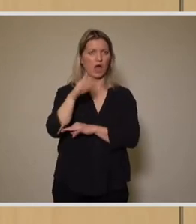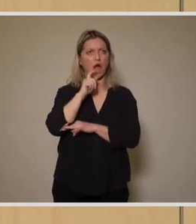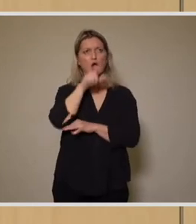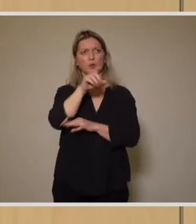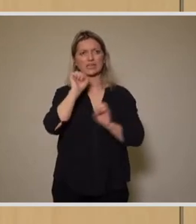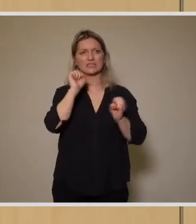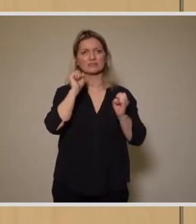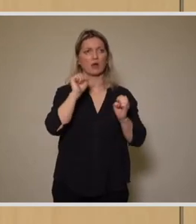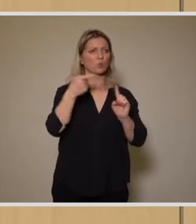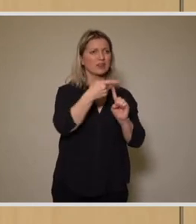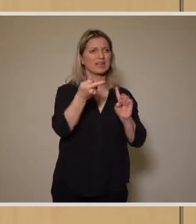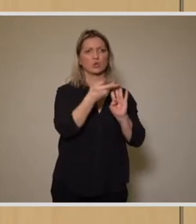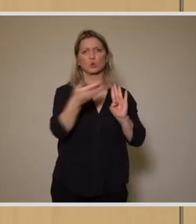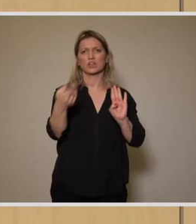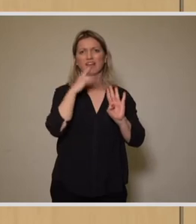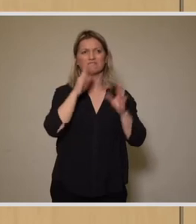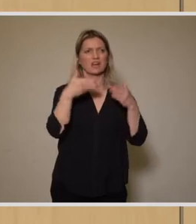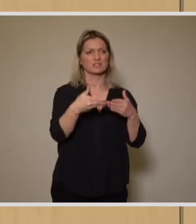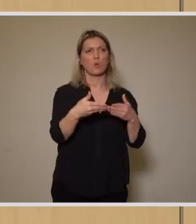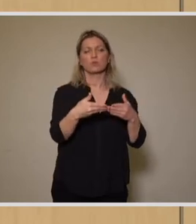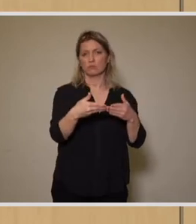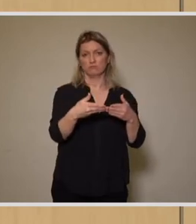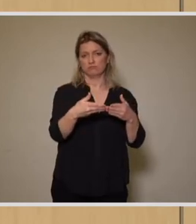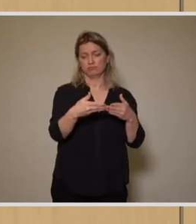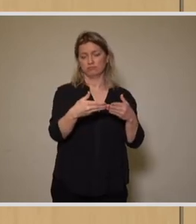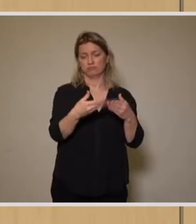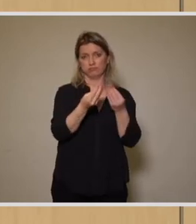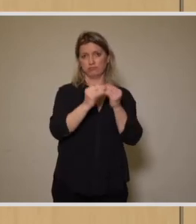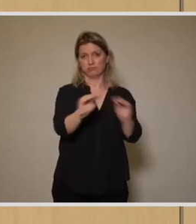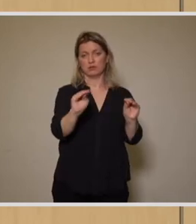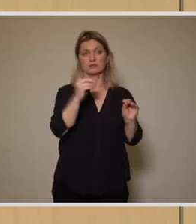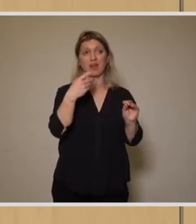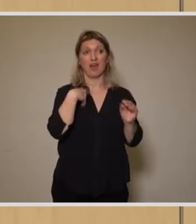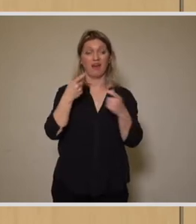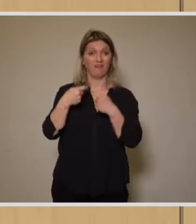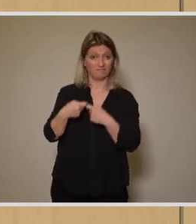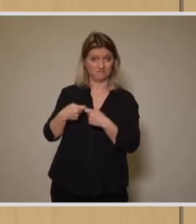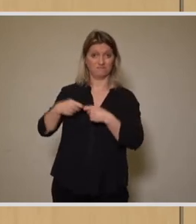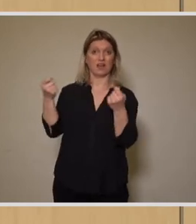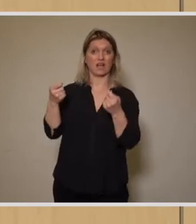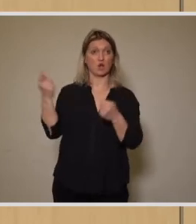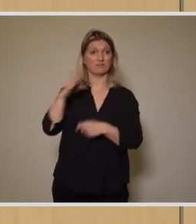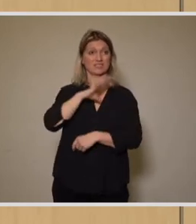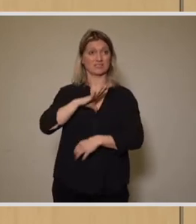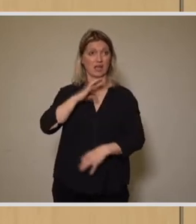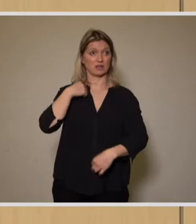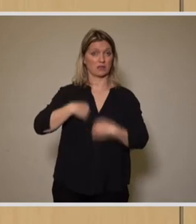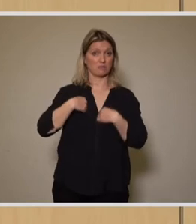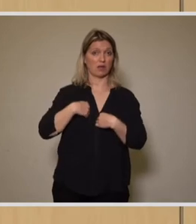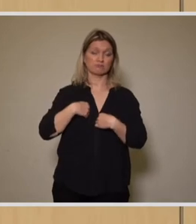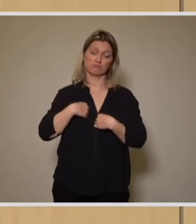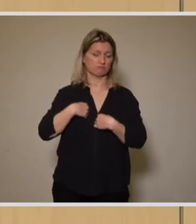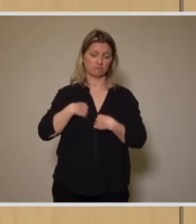auch an die Grüne Fraktion, die ganz klar sagt, dass sie keinen Verkauf des Sachsenbades